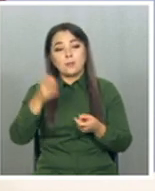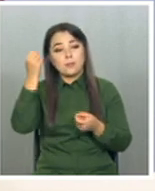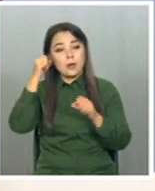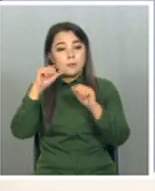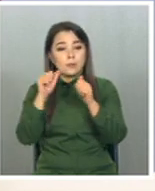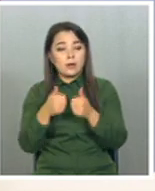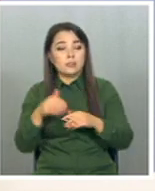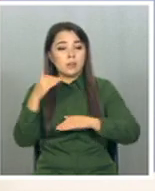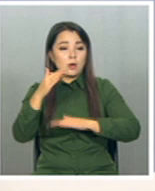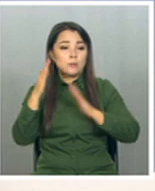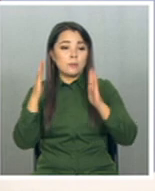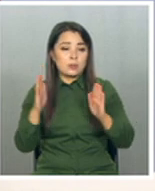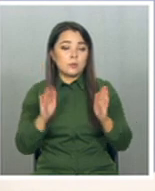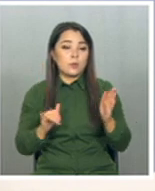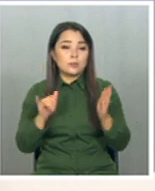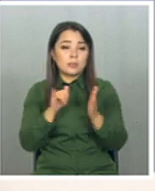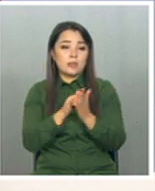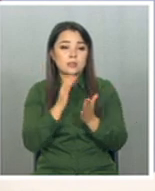мемориалдық тақта орнатылды.